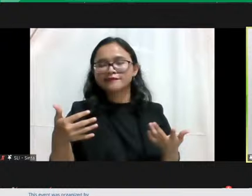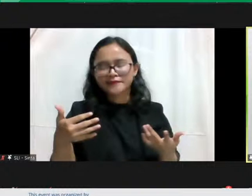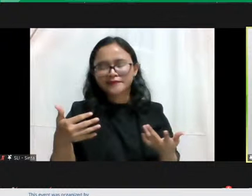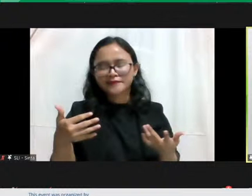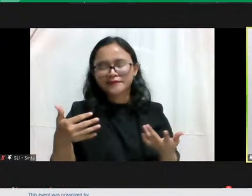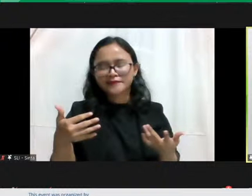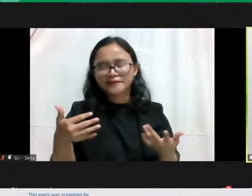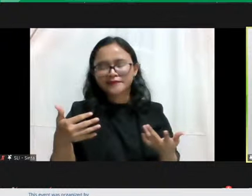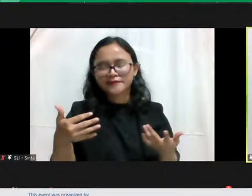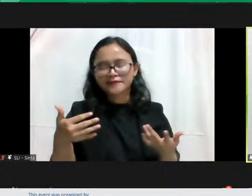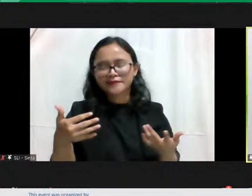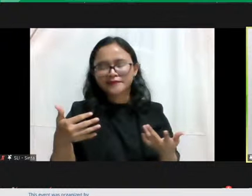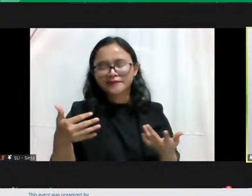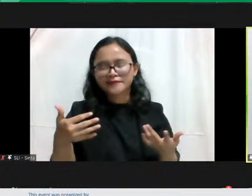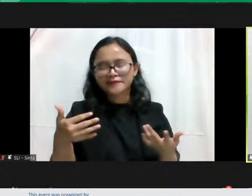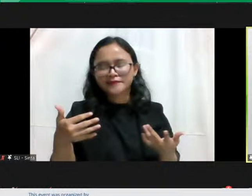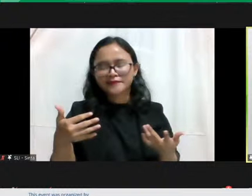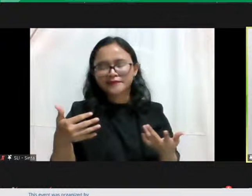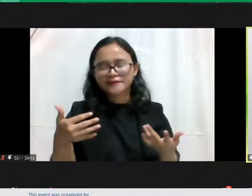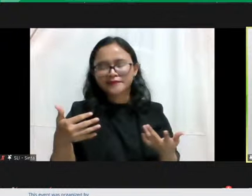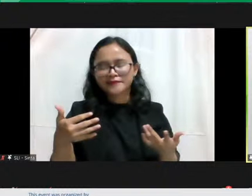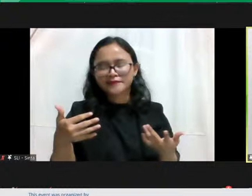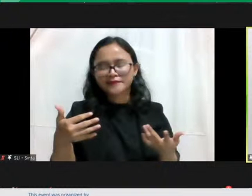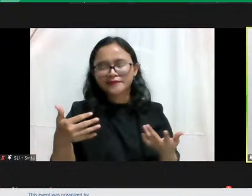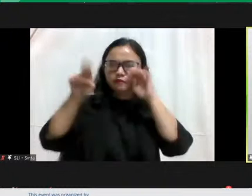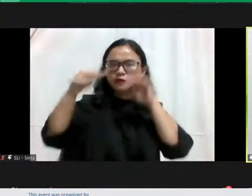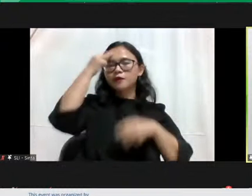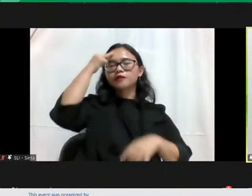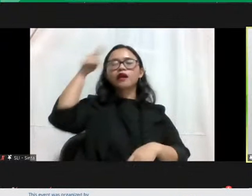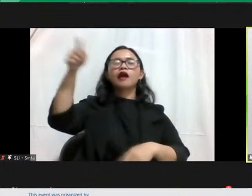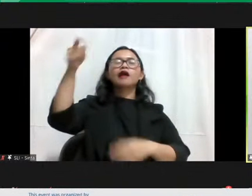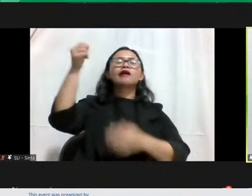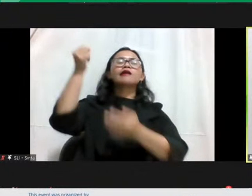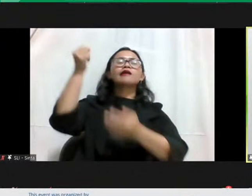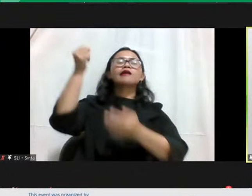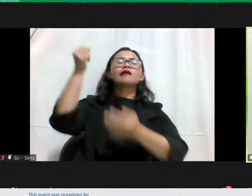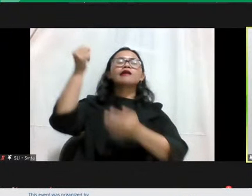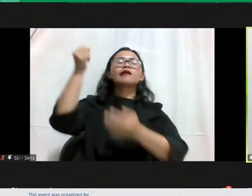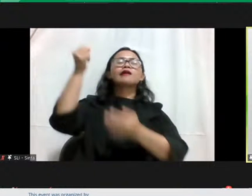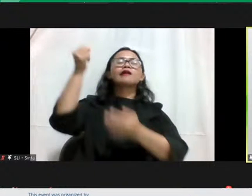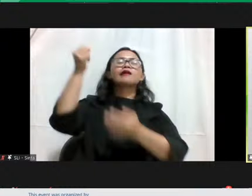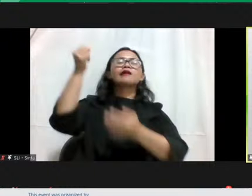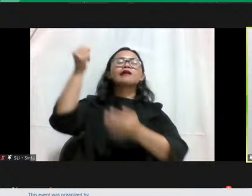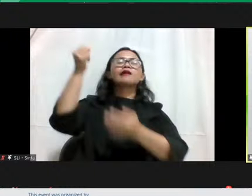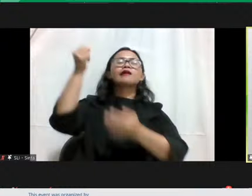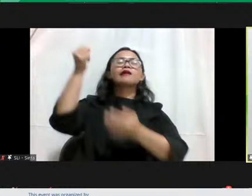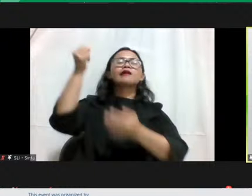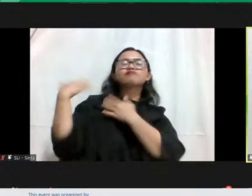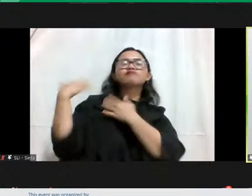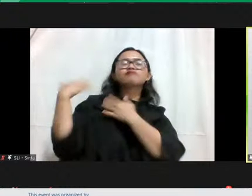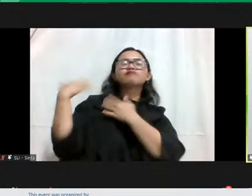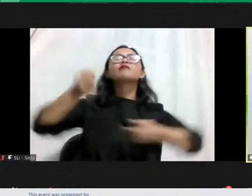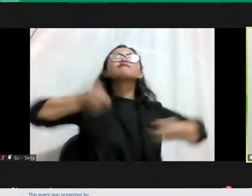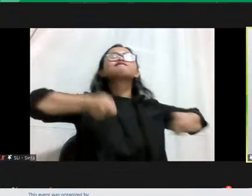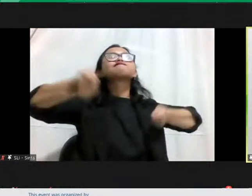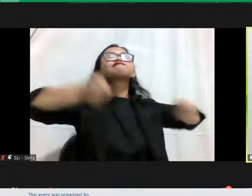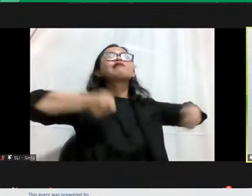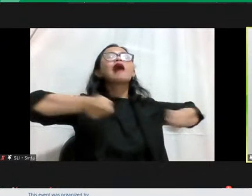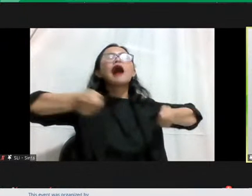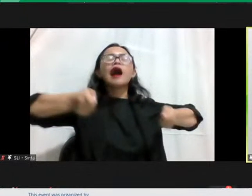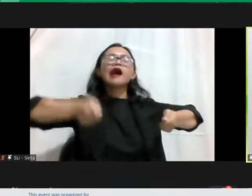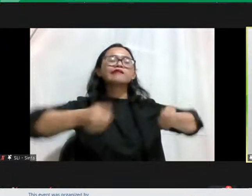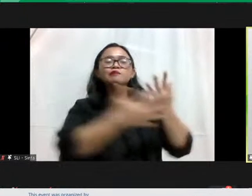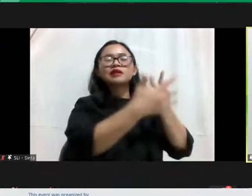namanya eh government lab sektor gitu yang kurang membuka partisipasi dari